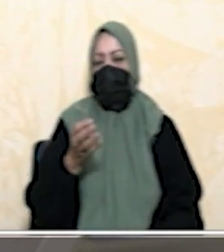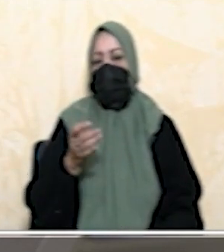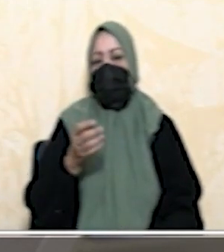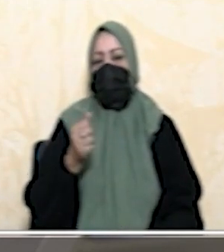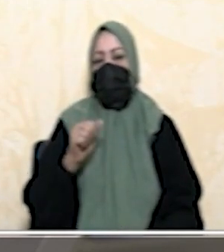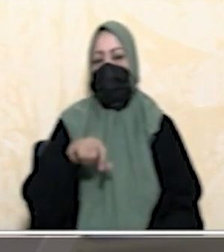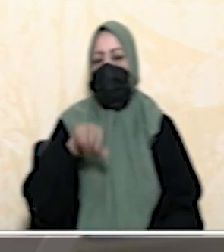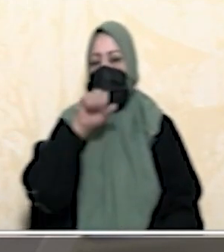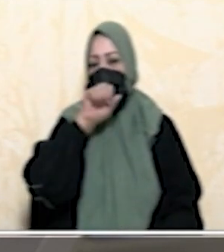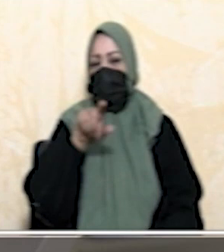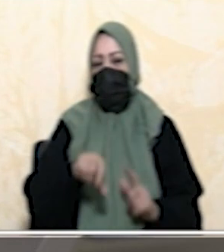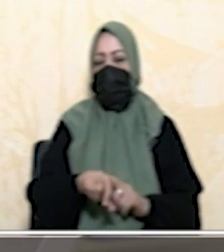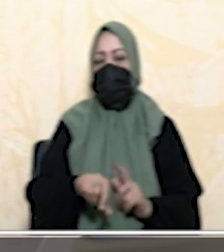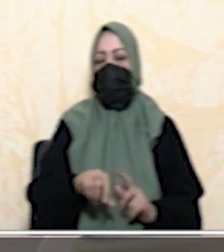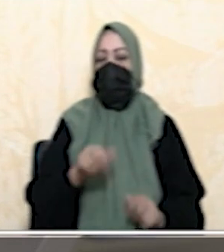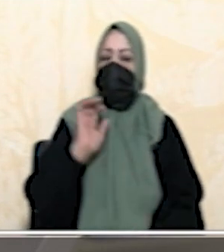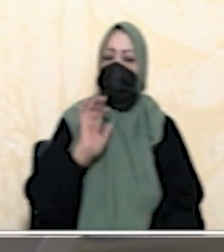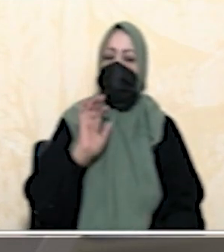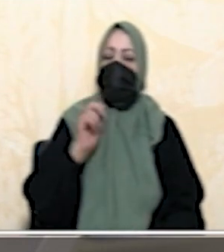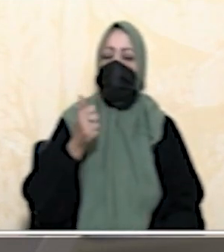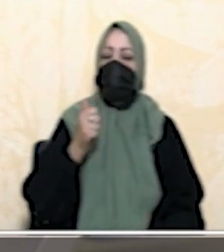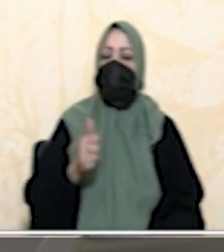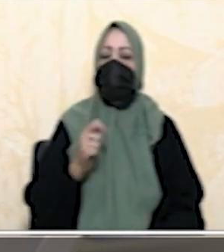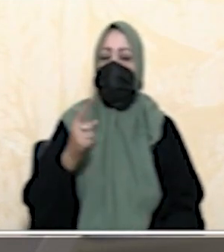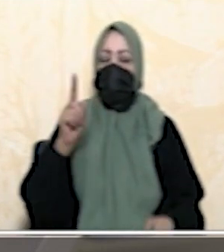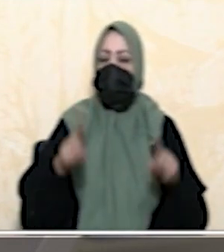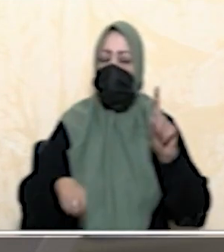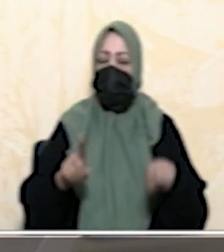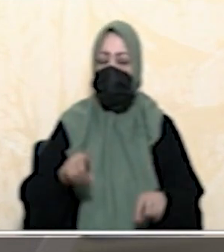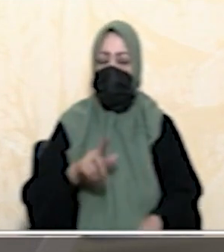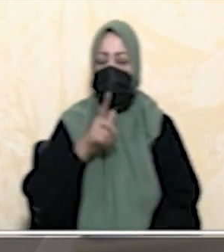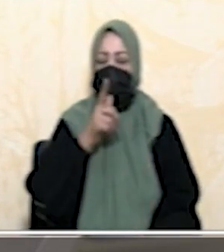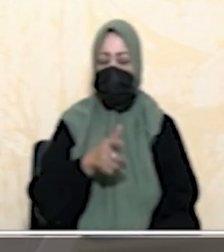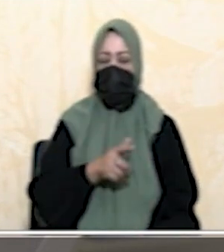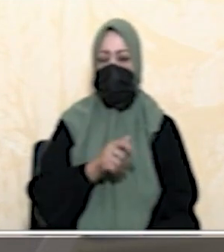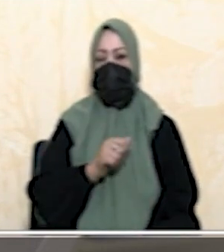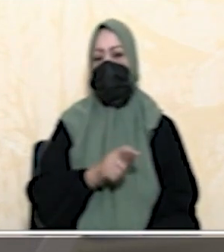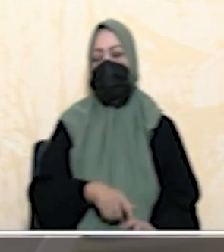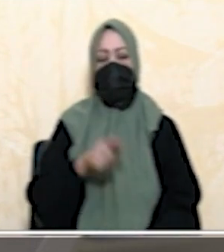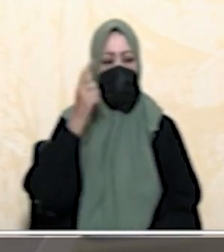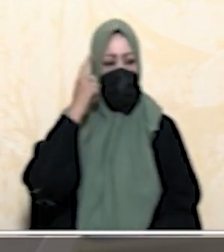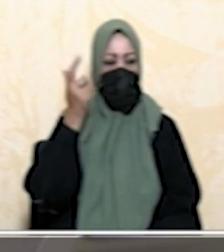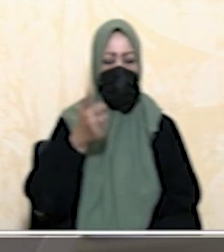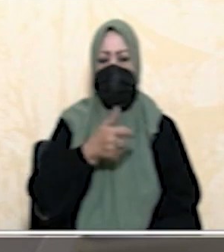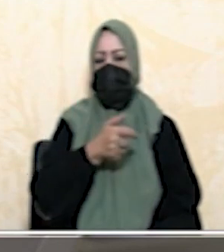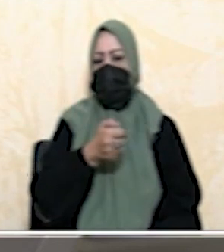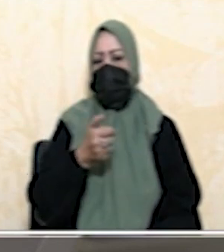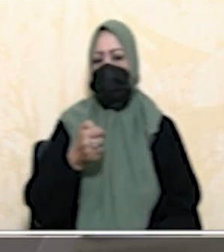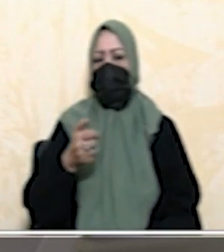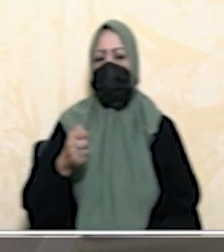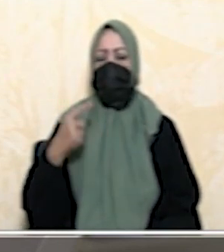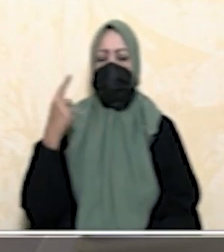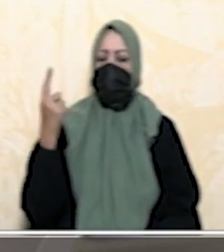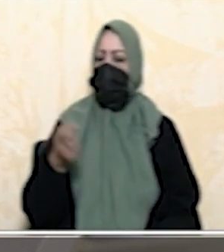قال السبحة بدعة، والسبحة ليست بدعة، جمهور العلماء على أنها جائزة، وهي وسيلة للعد، وليس في